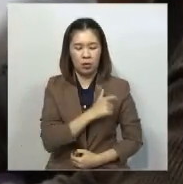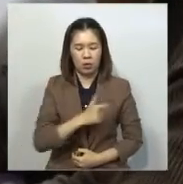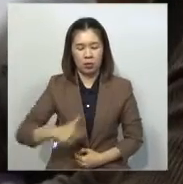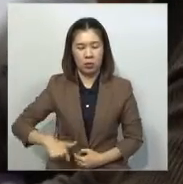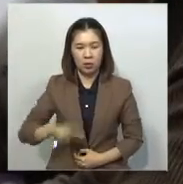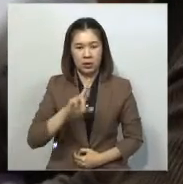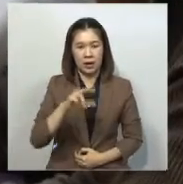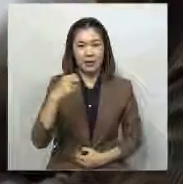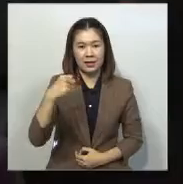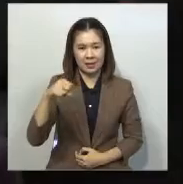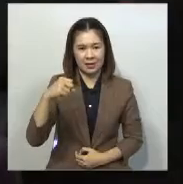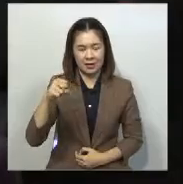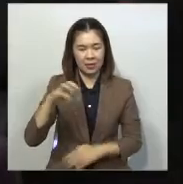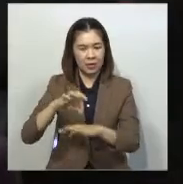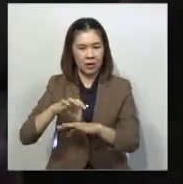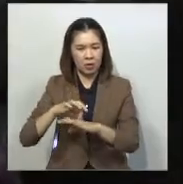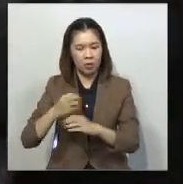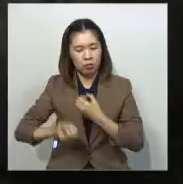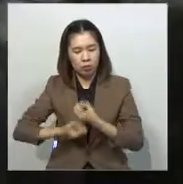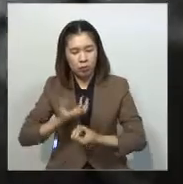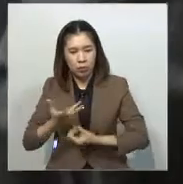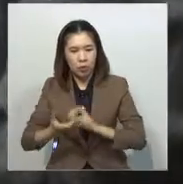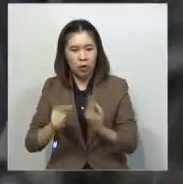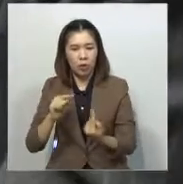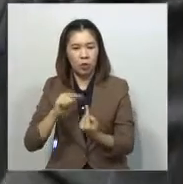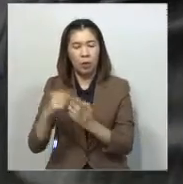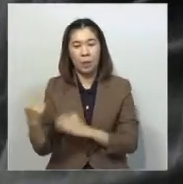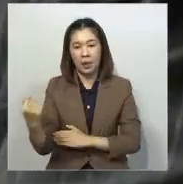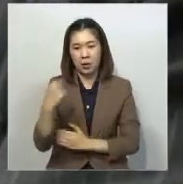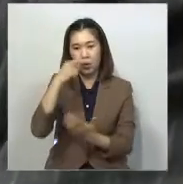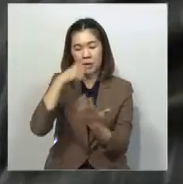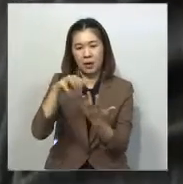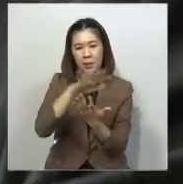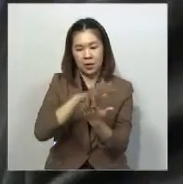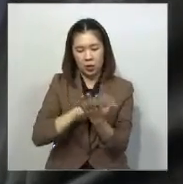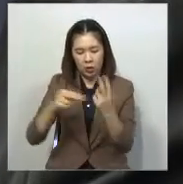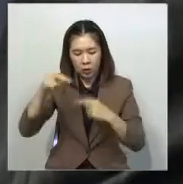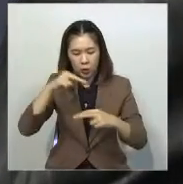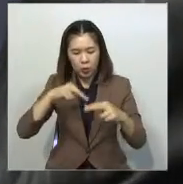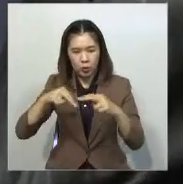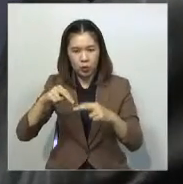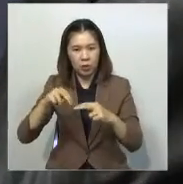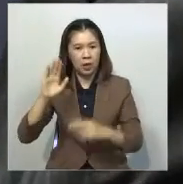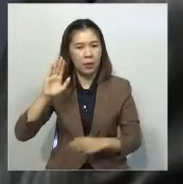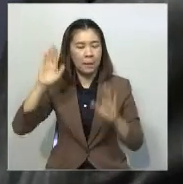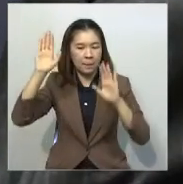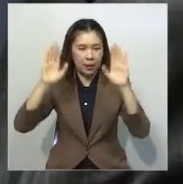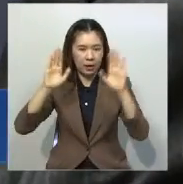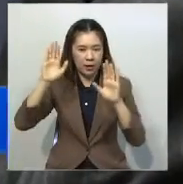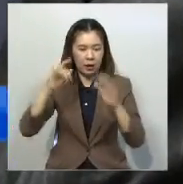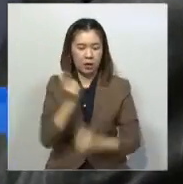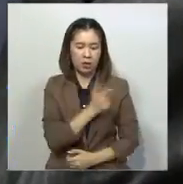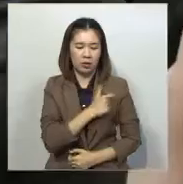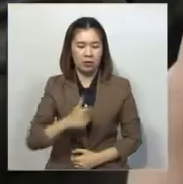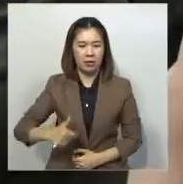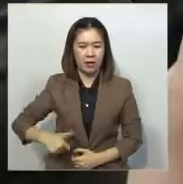รัชกาลที่10ที่สะท้อนความมั่นคงของไทยในการเป็นประเทศที่ปกครองโดยระบอบประชาธิปไตยอันมีพระมหากษัตริย์ทรงเป็นพ